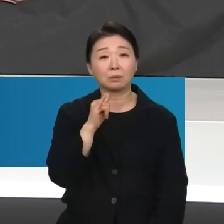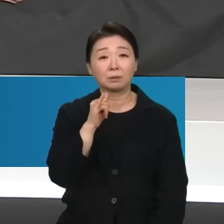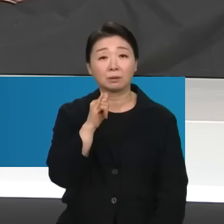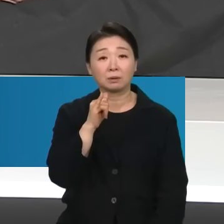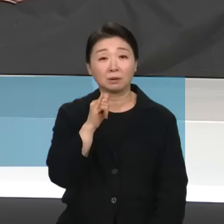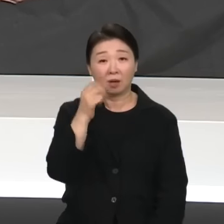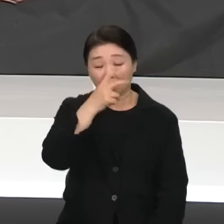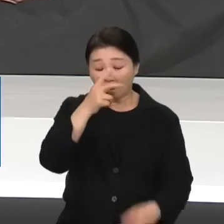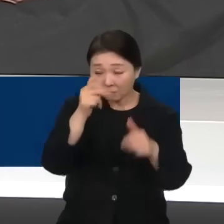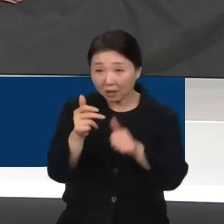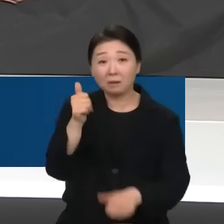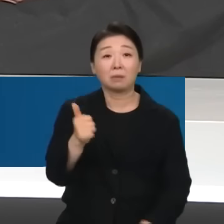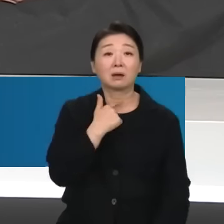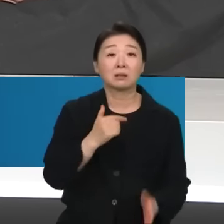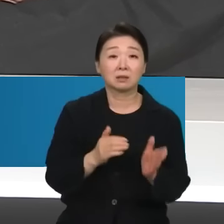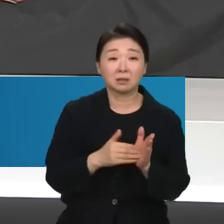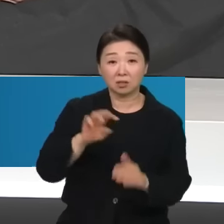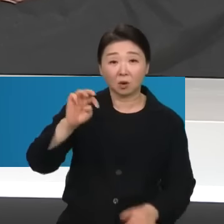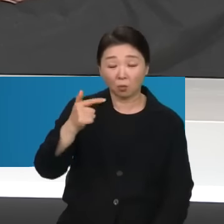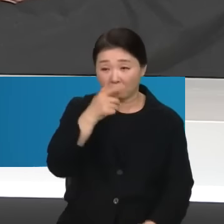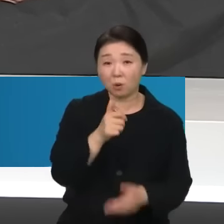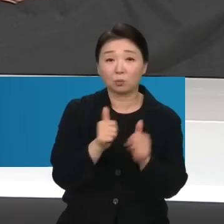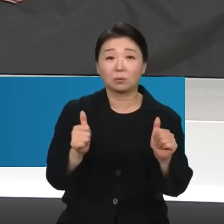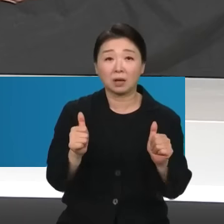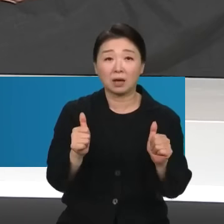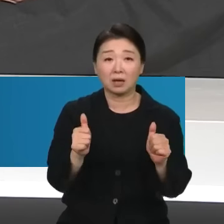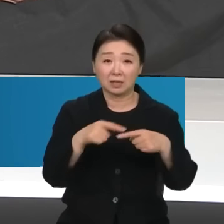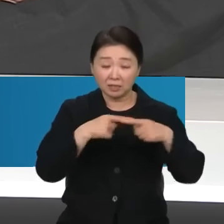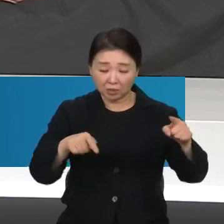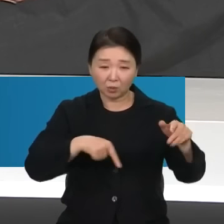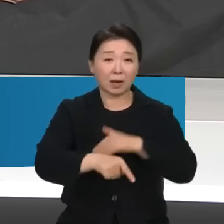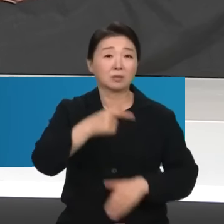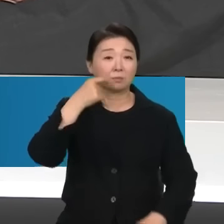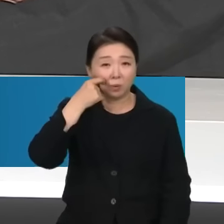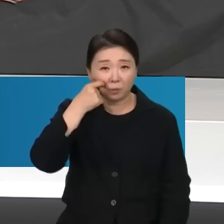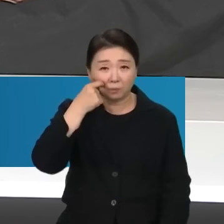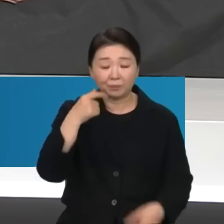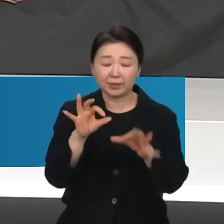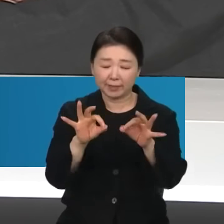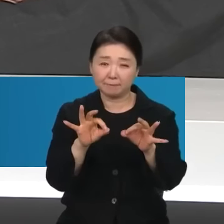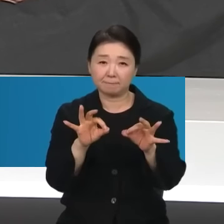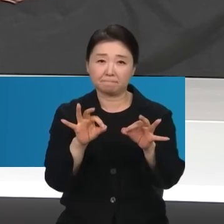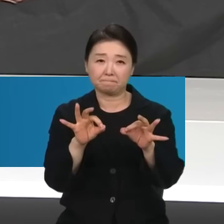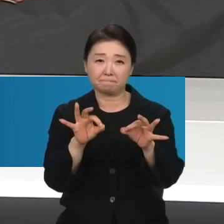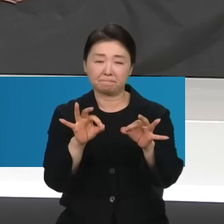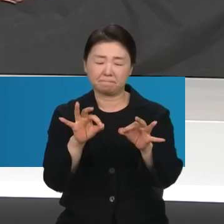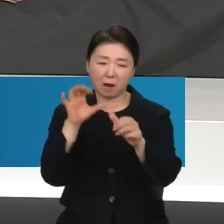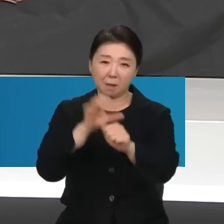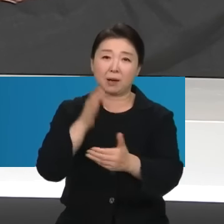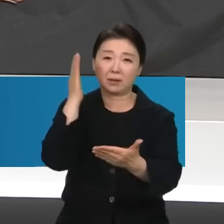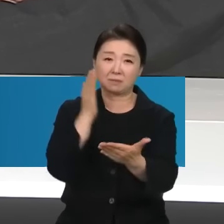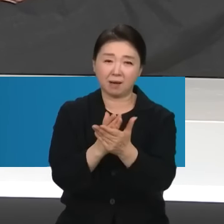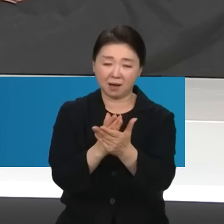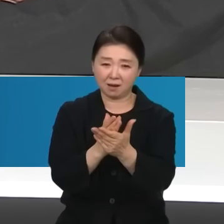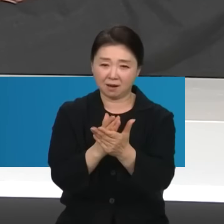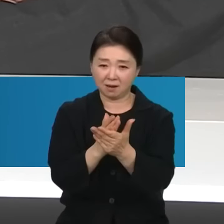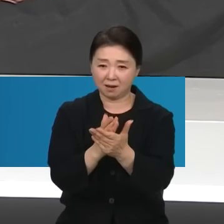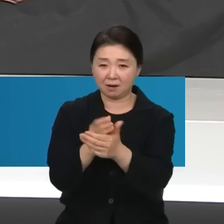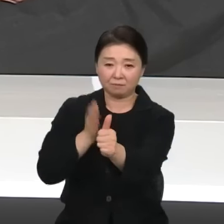한때 검찰 수장이었던 전관 변호사는 절대 1층으로 못 나간다며 김 씨를 극단적으로 압박하지 말라고까지 한